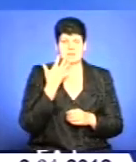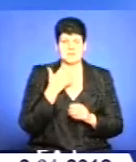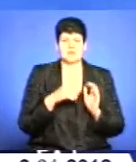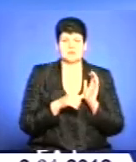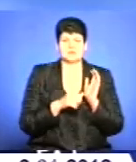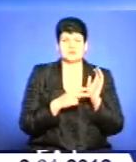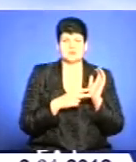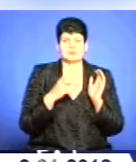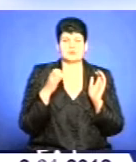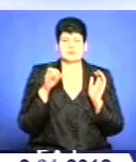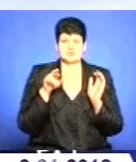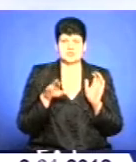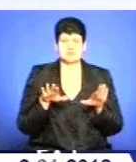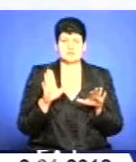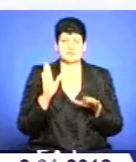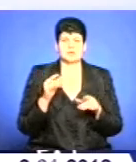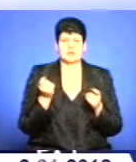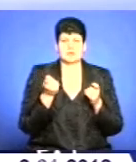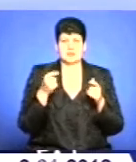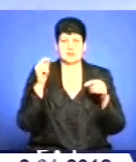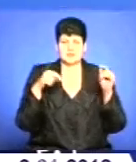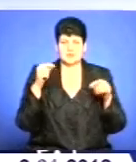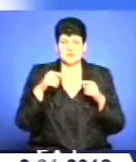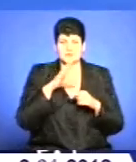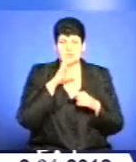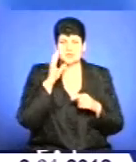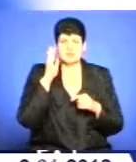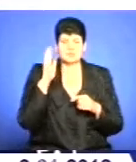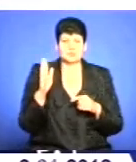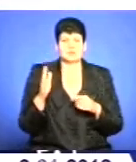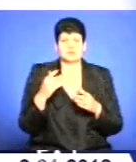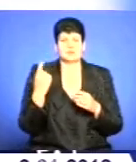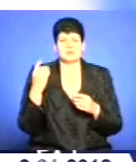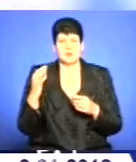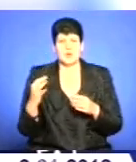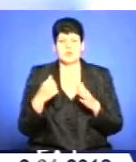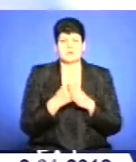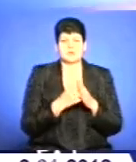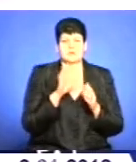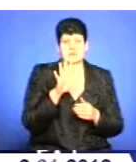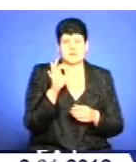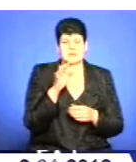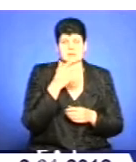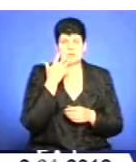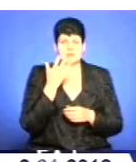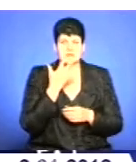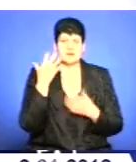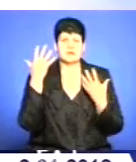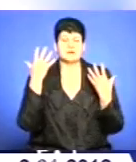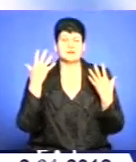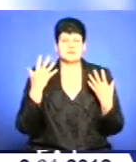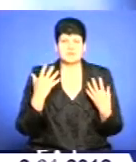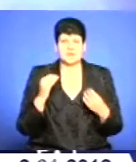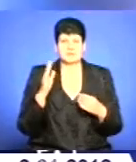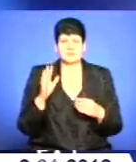січня місцями невеликий дощ, нічні температури повітря коливатимуться від 0 до 5 градусів тепла, день